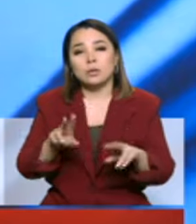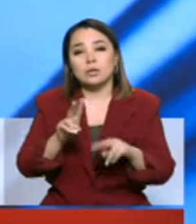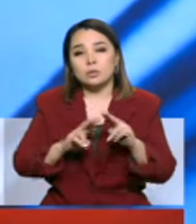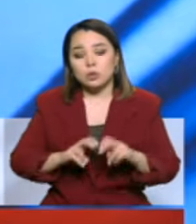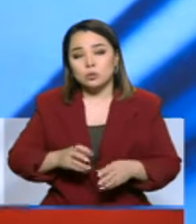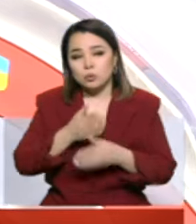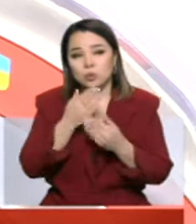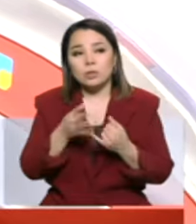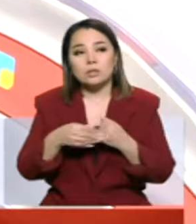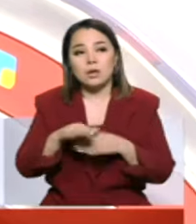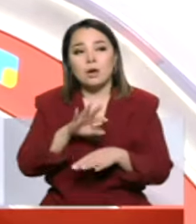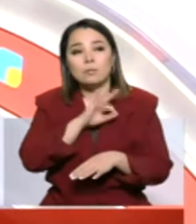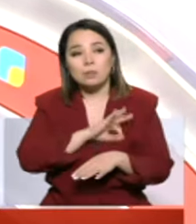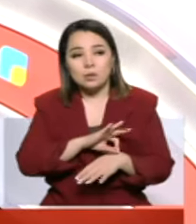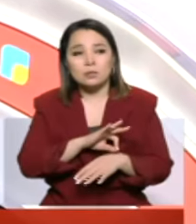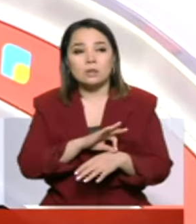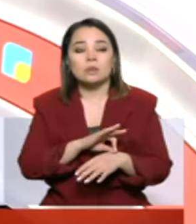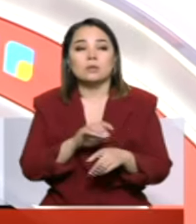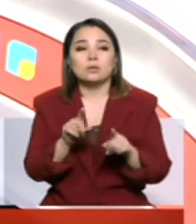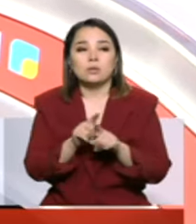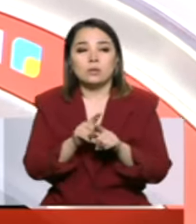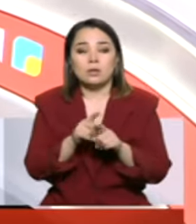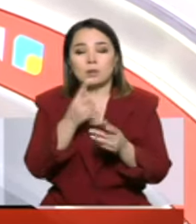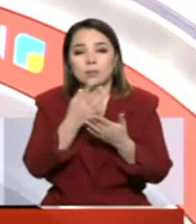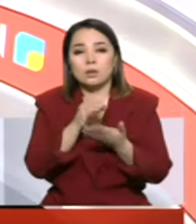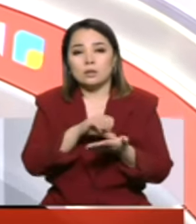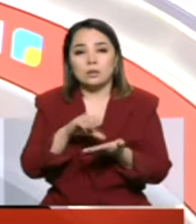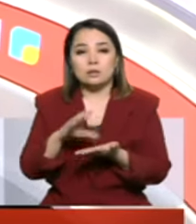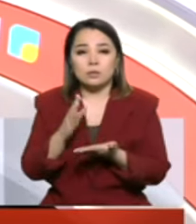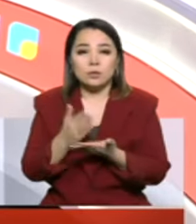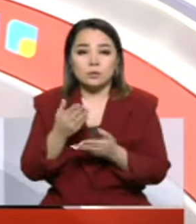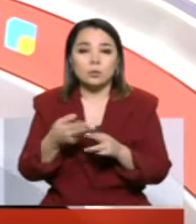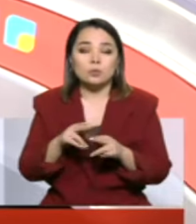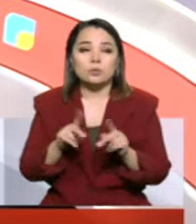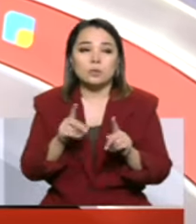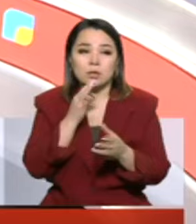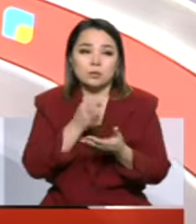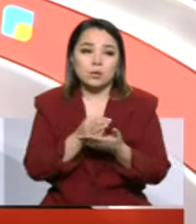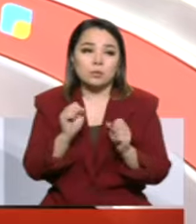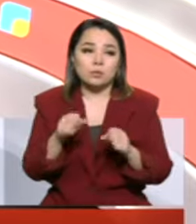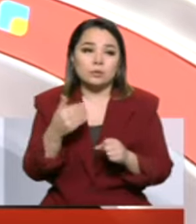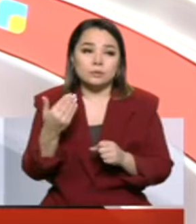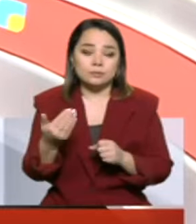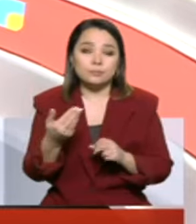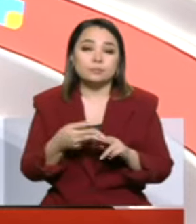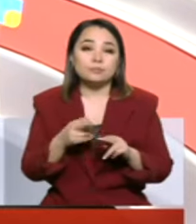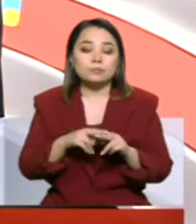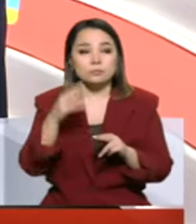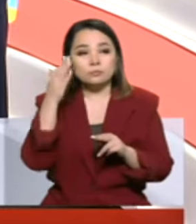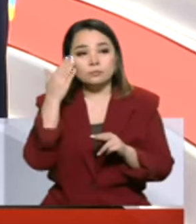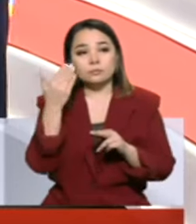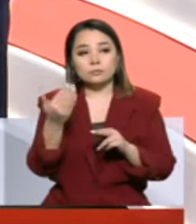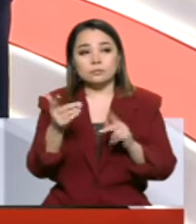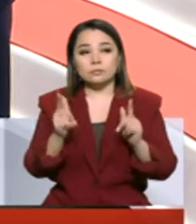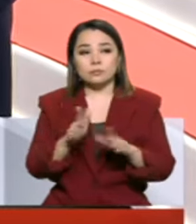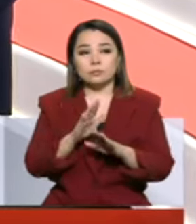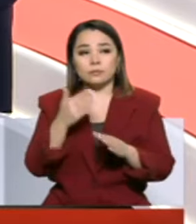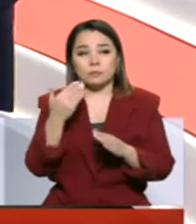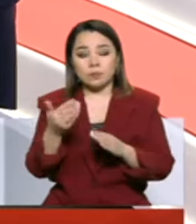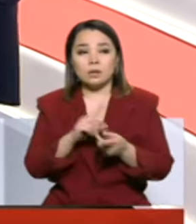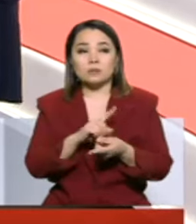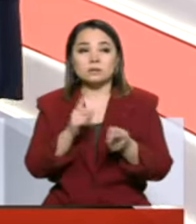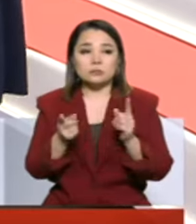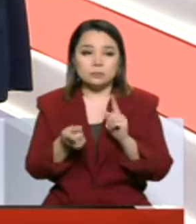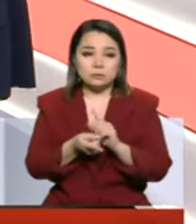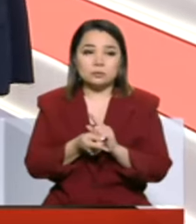тексермейді, жер пайдаланушылар, жер қойнауын пайдаланушылар деген қатысты. Осыған не дейсіз? Бұл пікірмен келіспеймін.